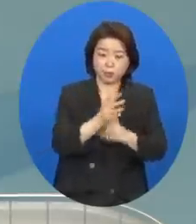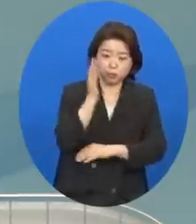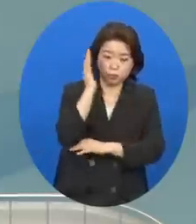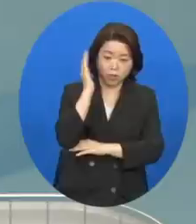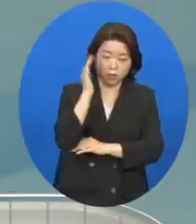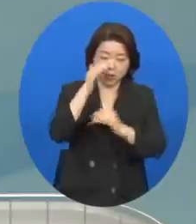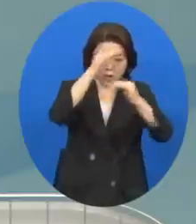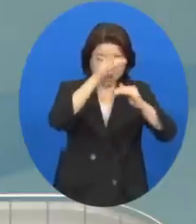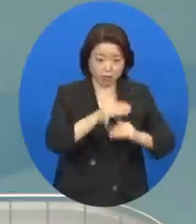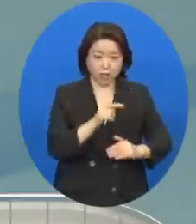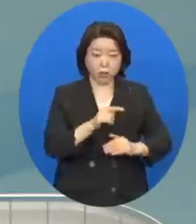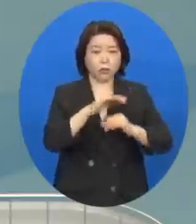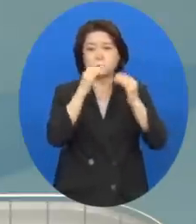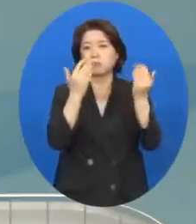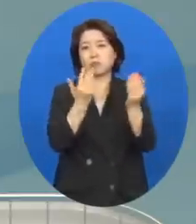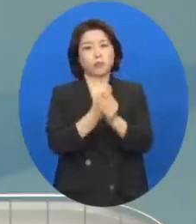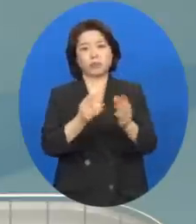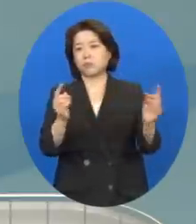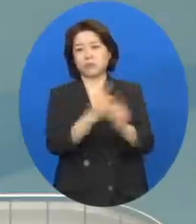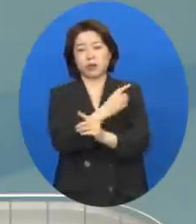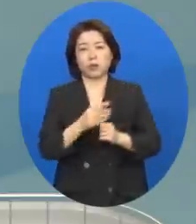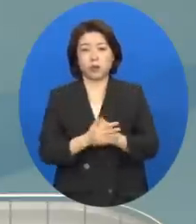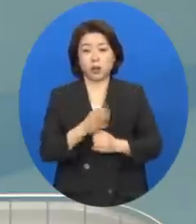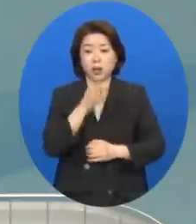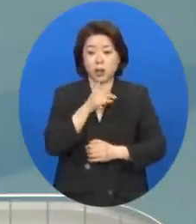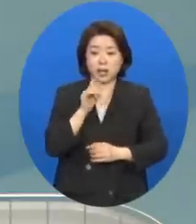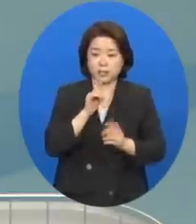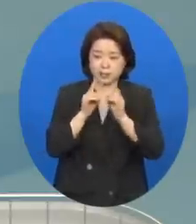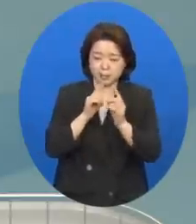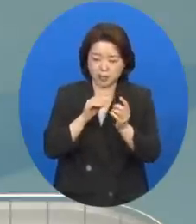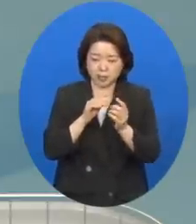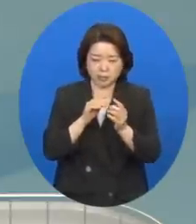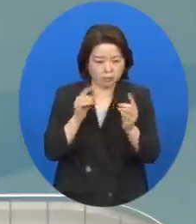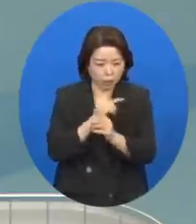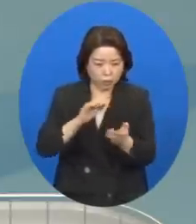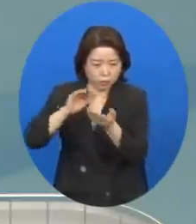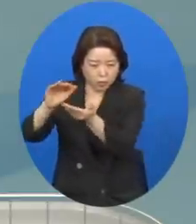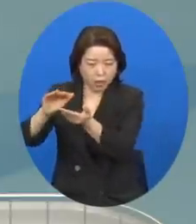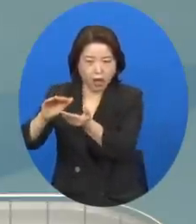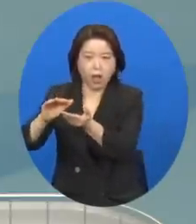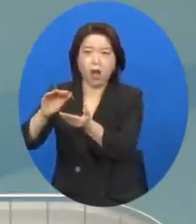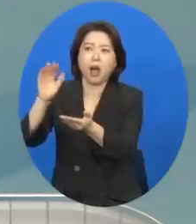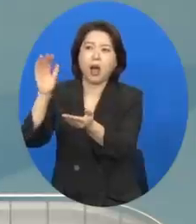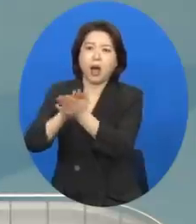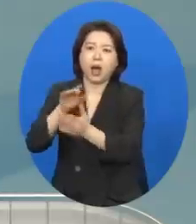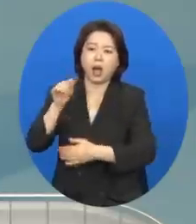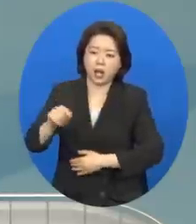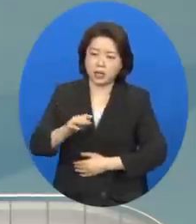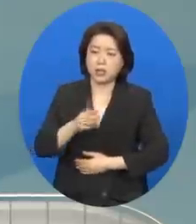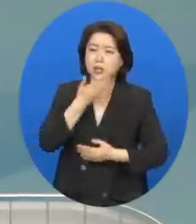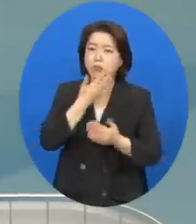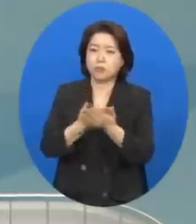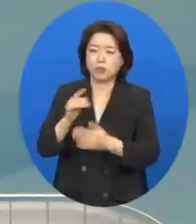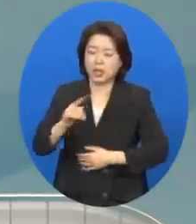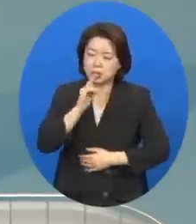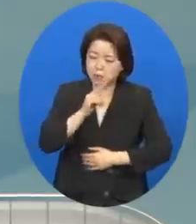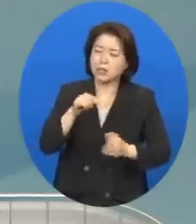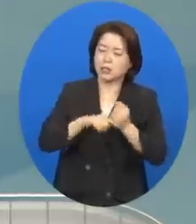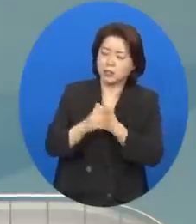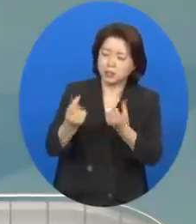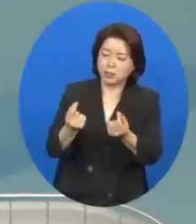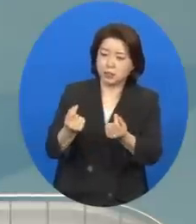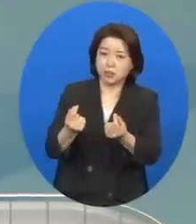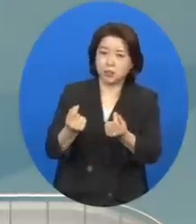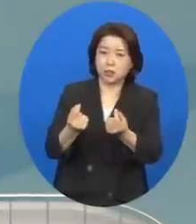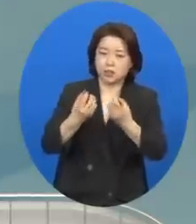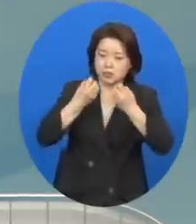다 바뀌었어요. 아, 이 말씀을 전해야 되는 거구나. 이게 진짜 중요한 거구나. 아, 이 말씀이 이런 뜻이구나.